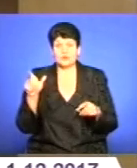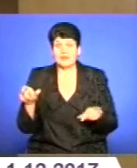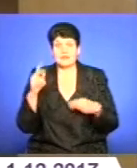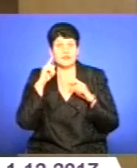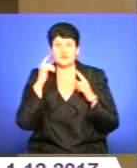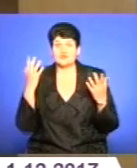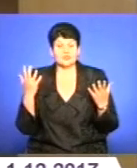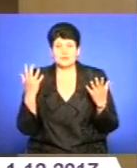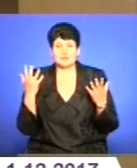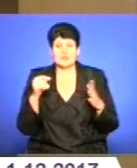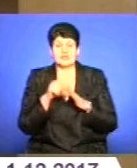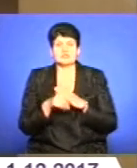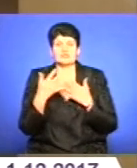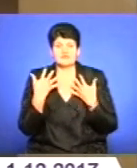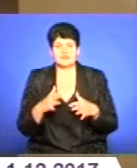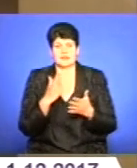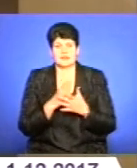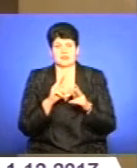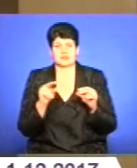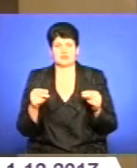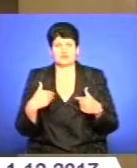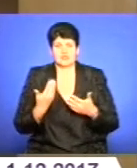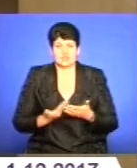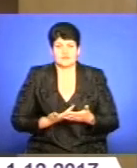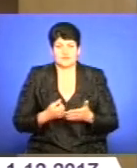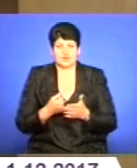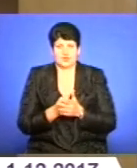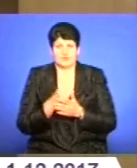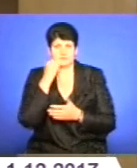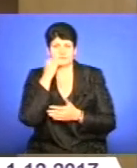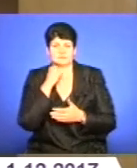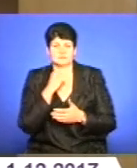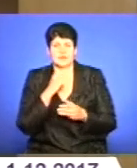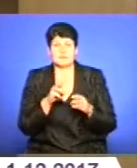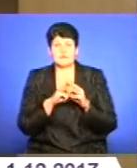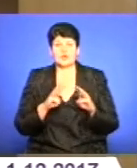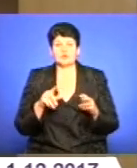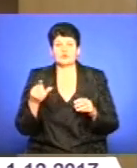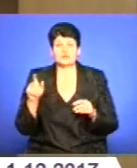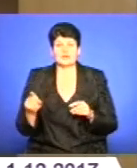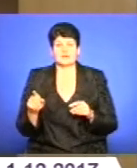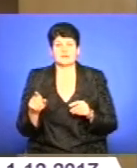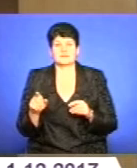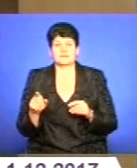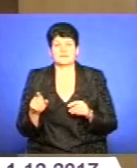чують, значить ти вже щасливий. Якщо ти дожив до цих літ, а мільйони людей, навіть мої